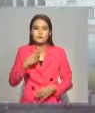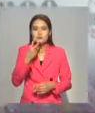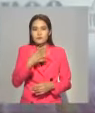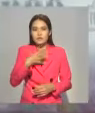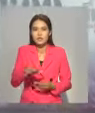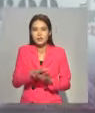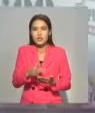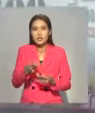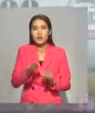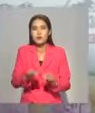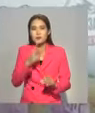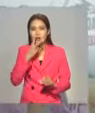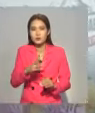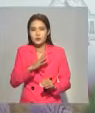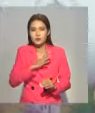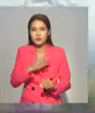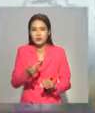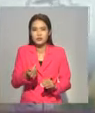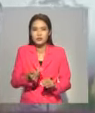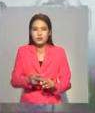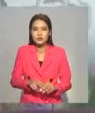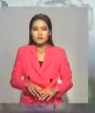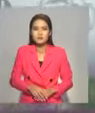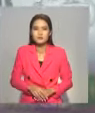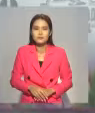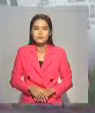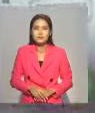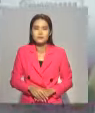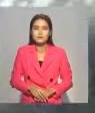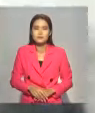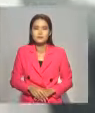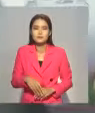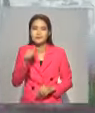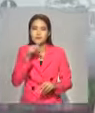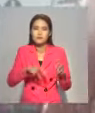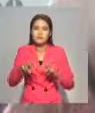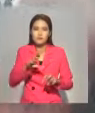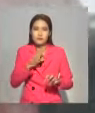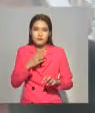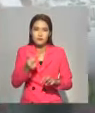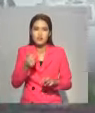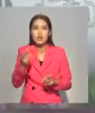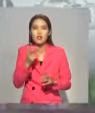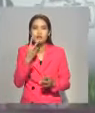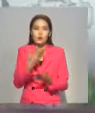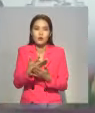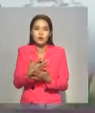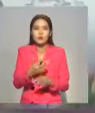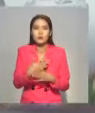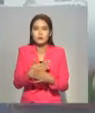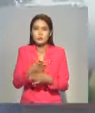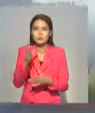На баланы көрмедіңіз ба осы жерден? Әнім еді іздеп жүр. Нет, не видели. Көмектесе аласыз ба іздеуге?